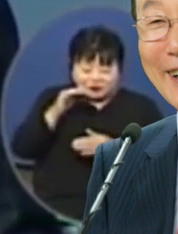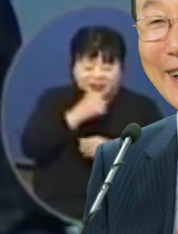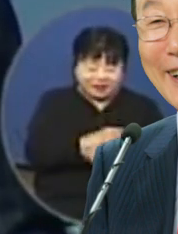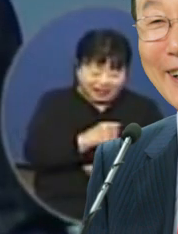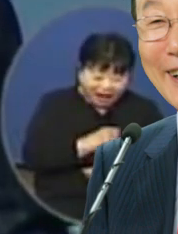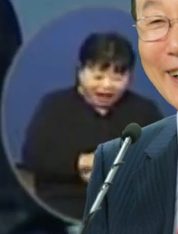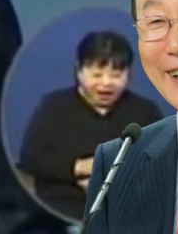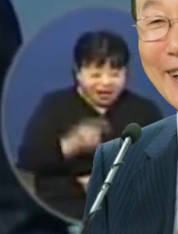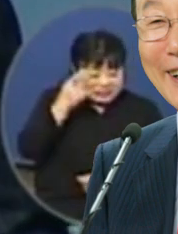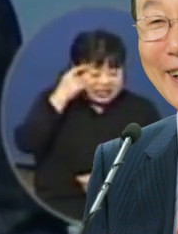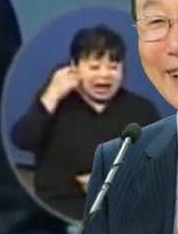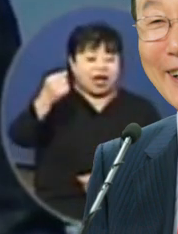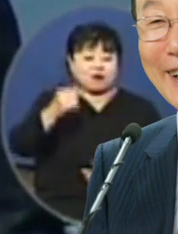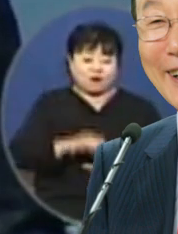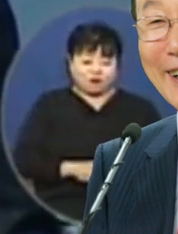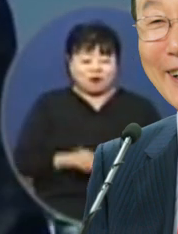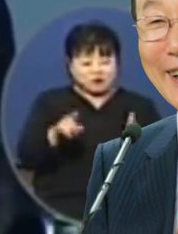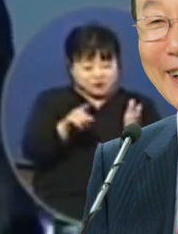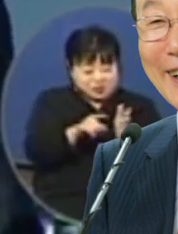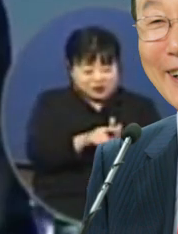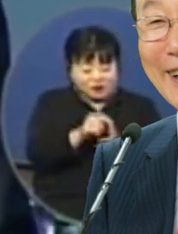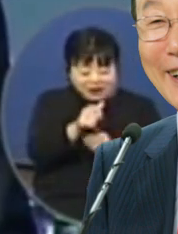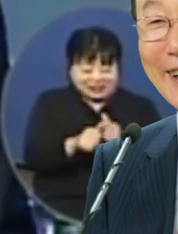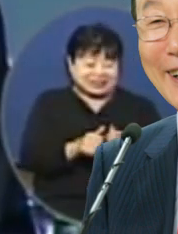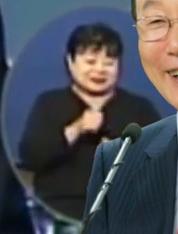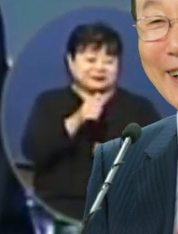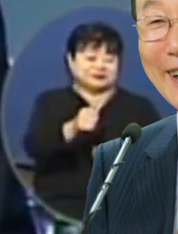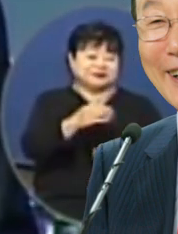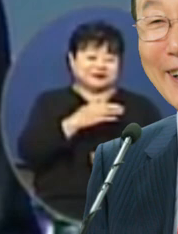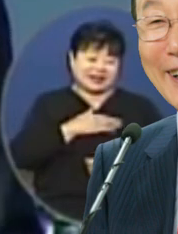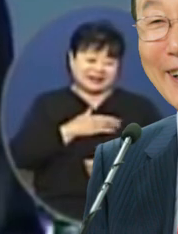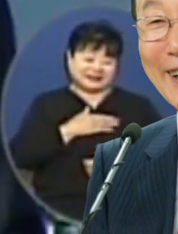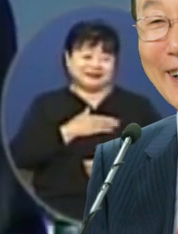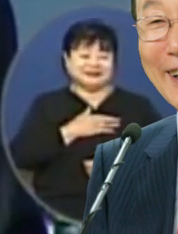한다고 상상하고 믿고 하나님 나는